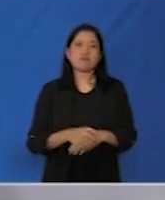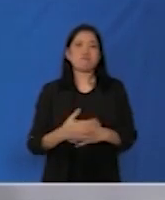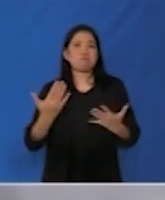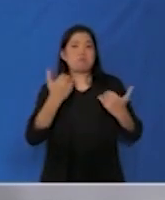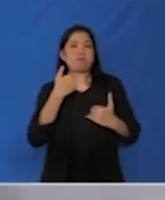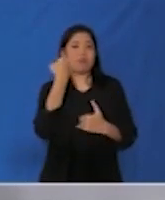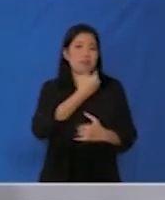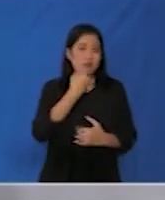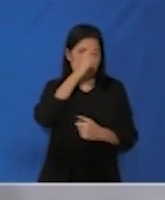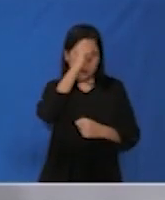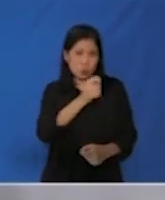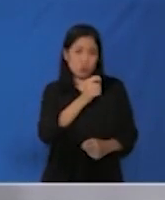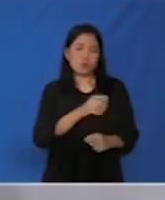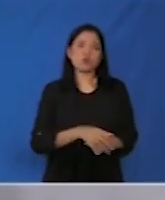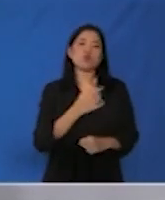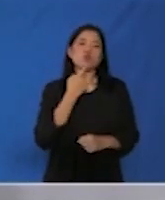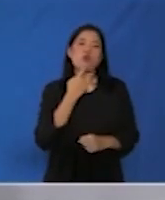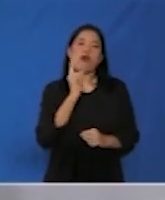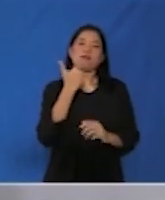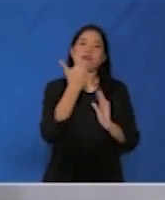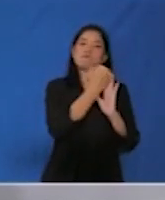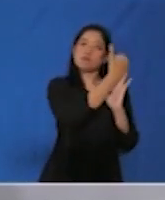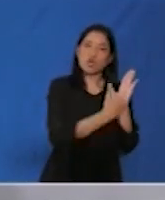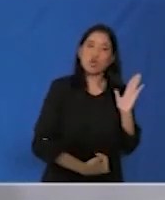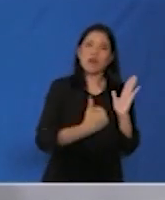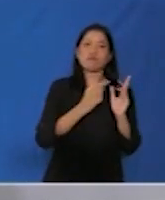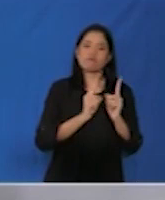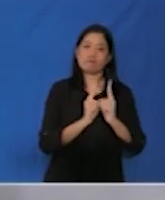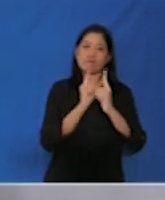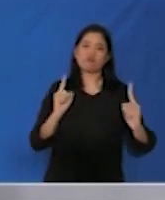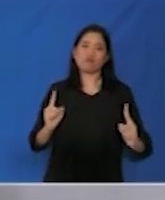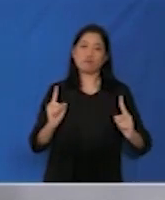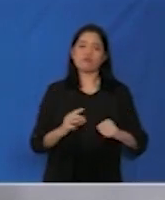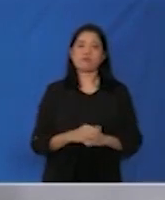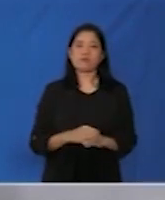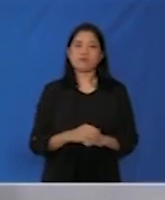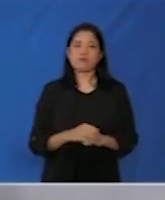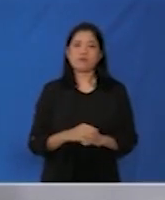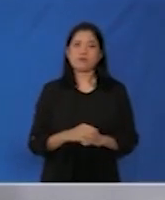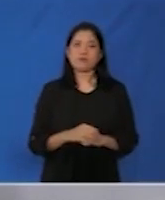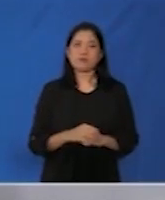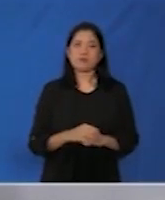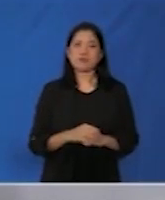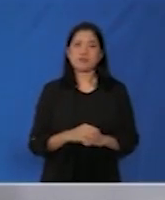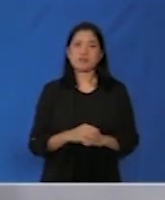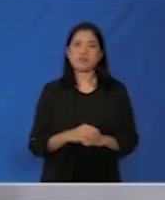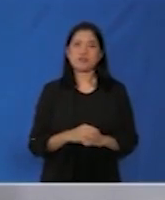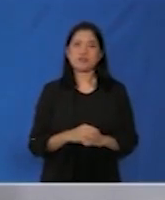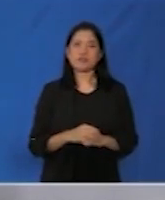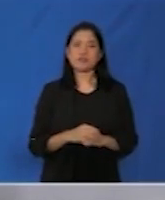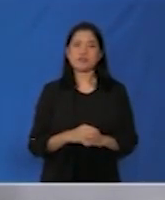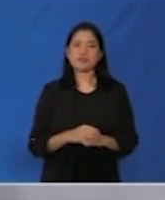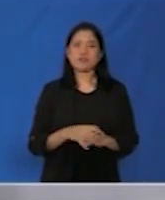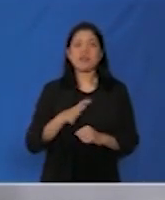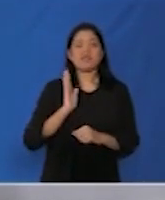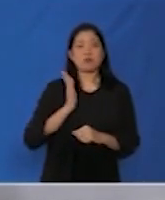bersama tentang ketentuan-ketentuan physical dispensing apalagi seperti yang sudah dilaksanakan oleh